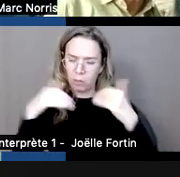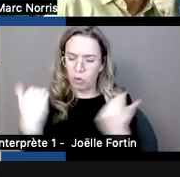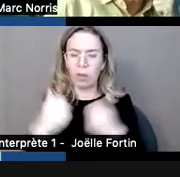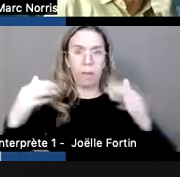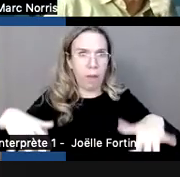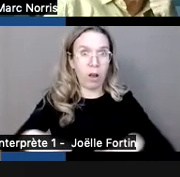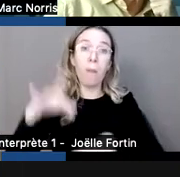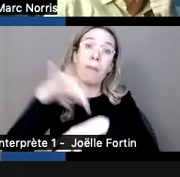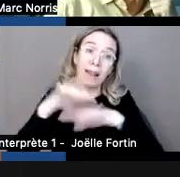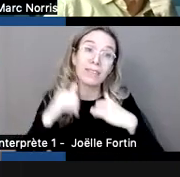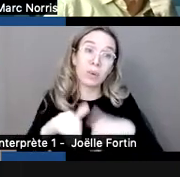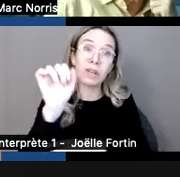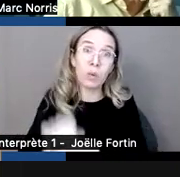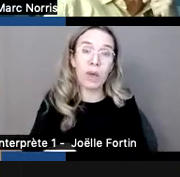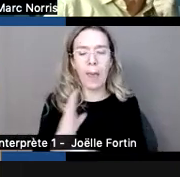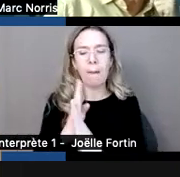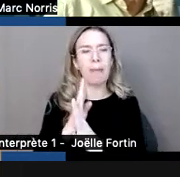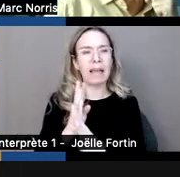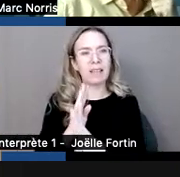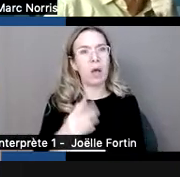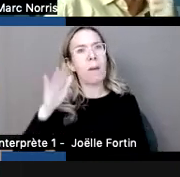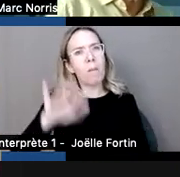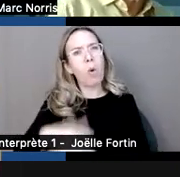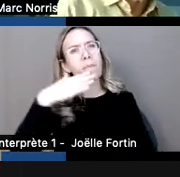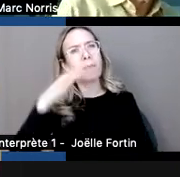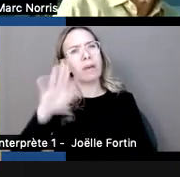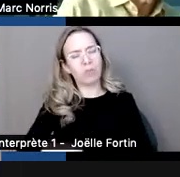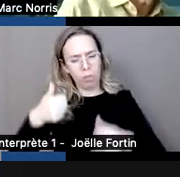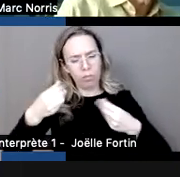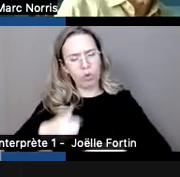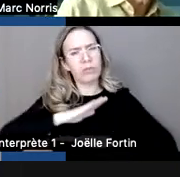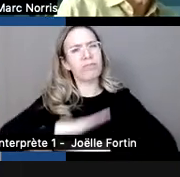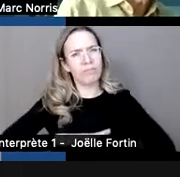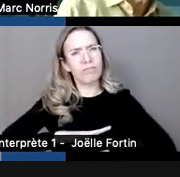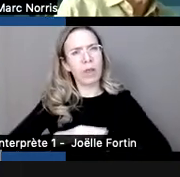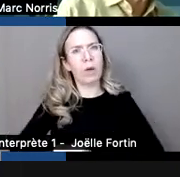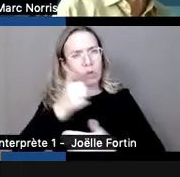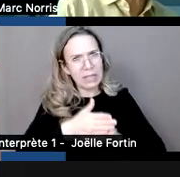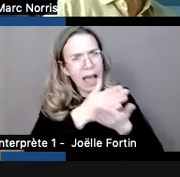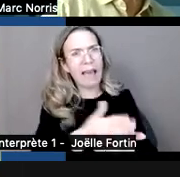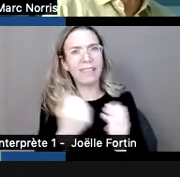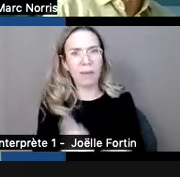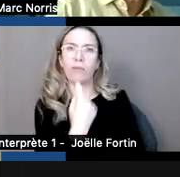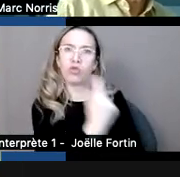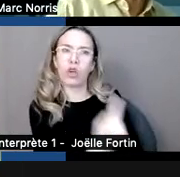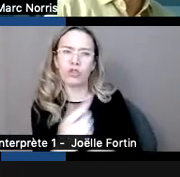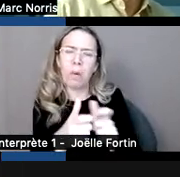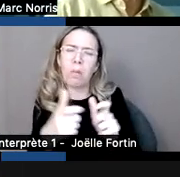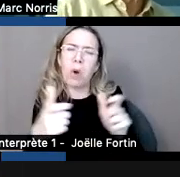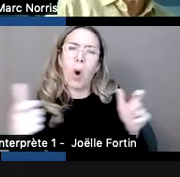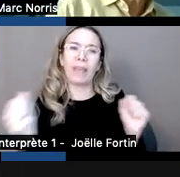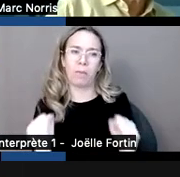maladie reste, mais les patients sont moins désorientés, plus apaisés. Il s'agit surtout de les aider à faire seuls le plus longtemps